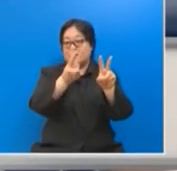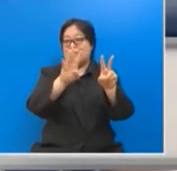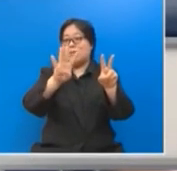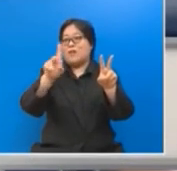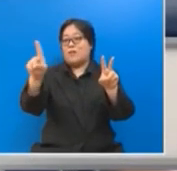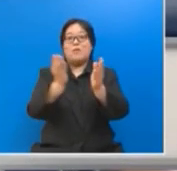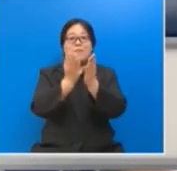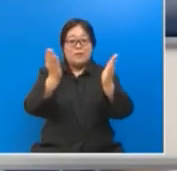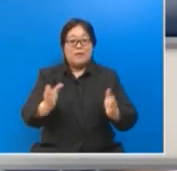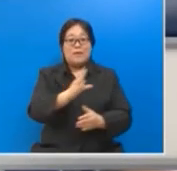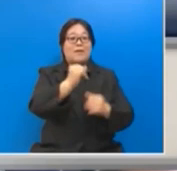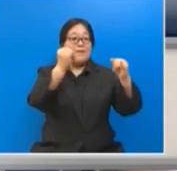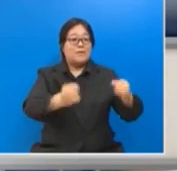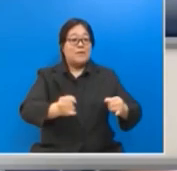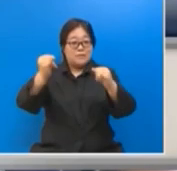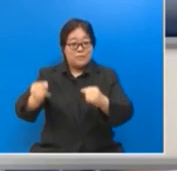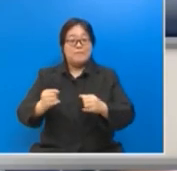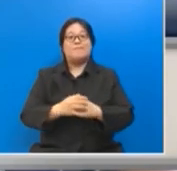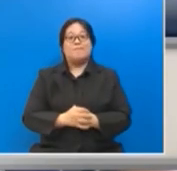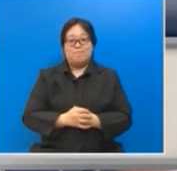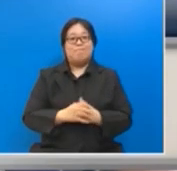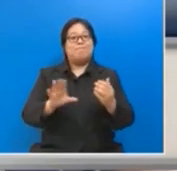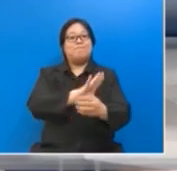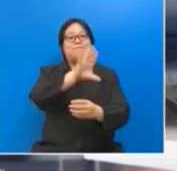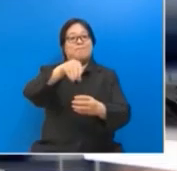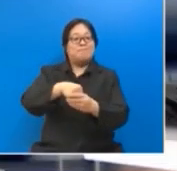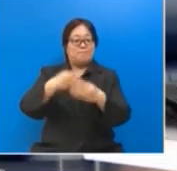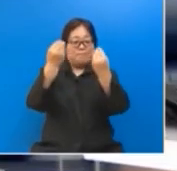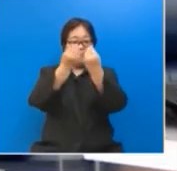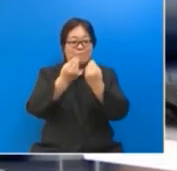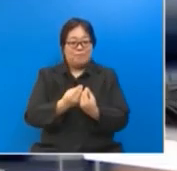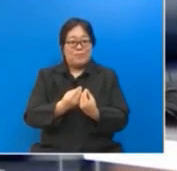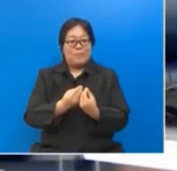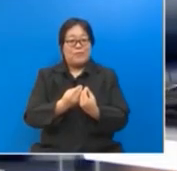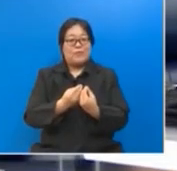12,641 pelajar dan individu yang melibatkan belanja sebanyak